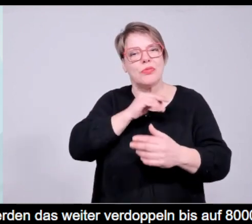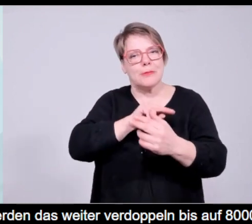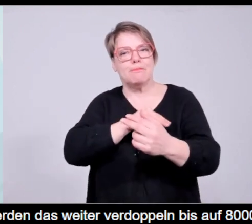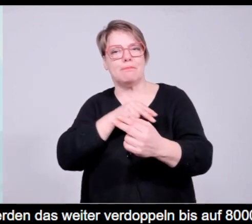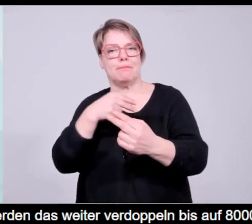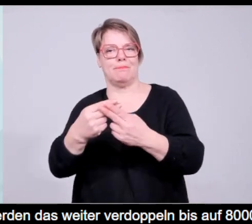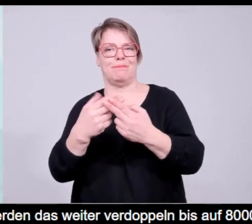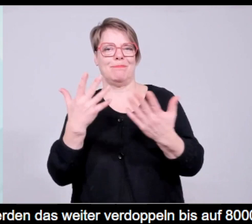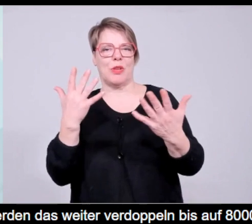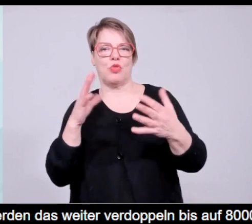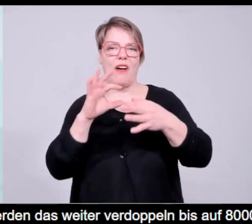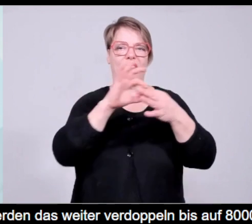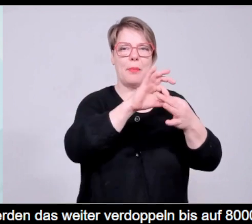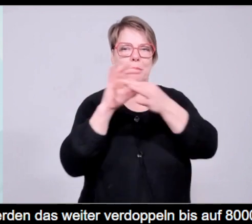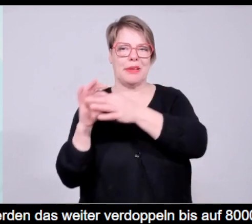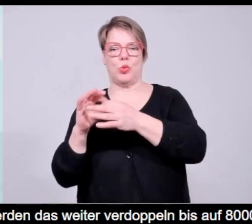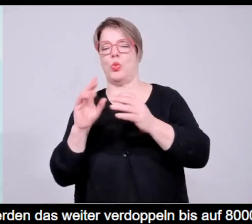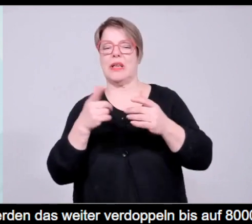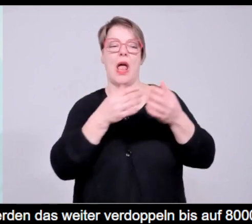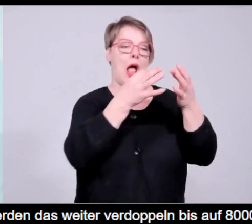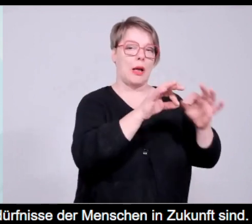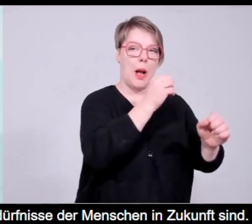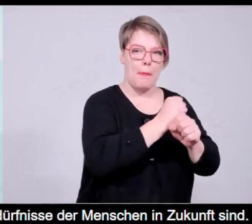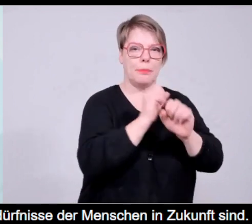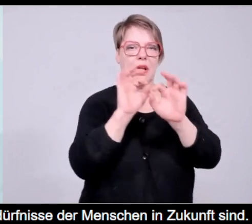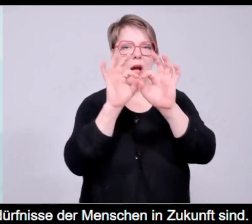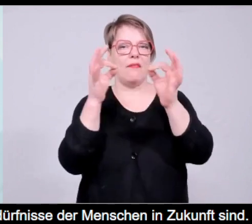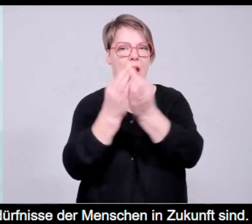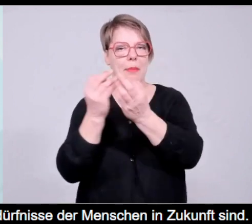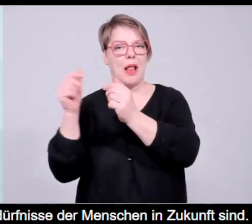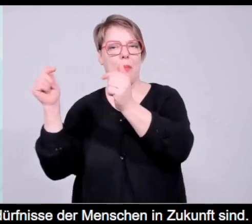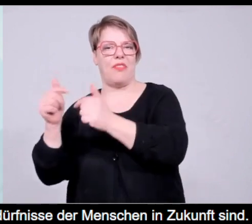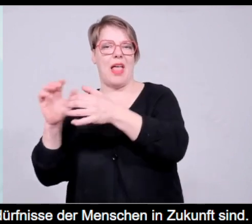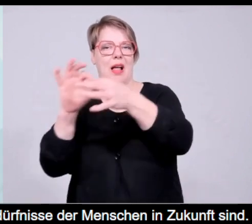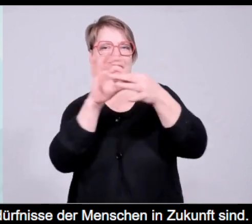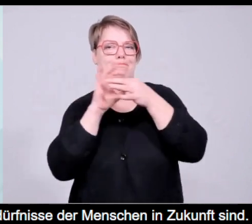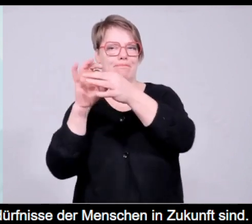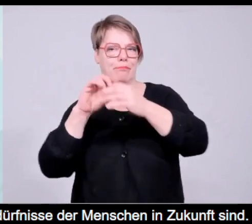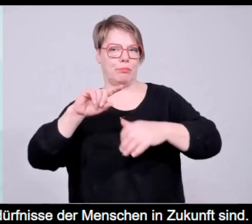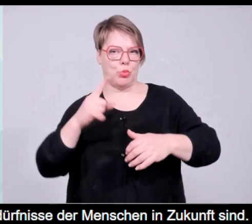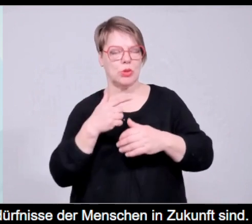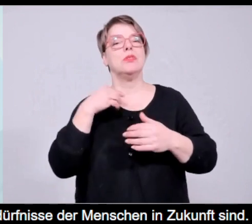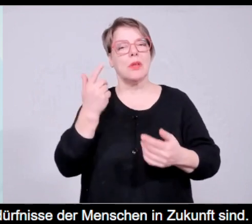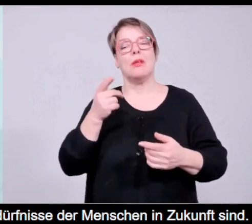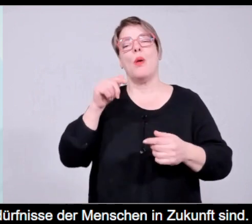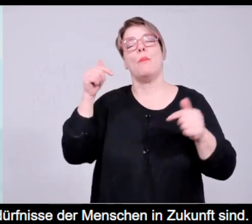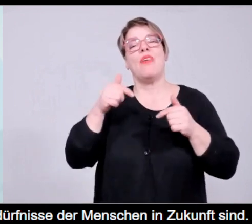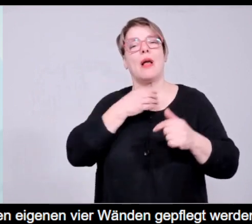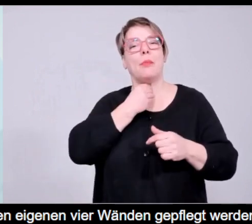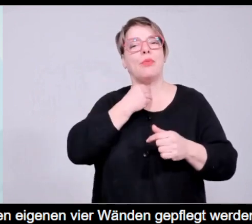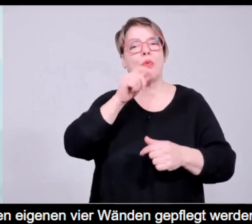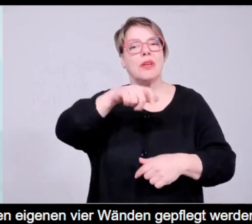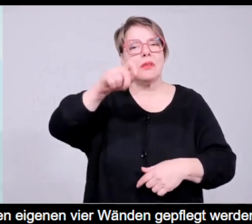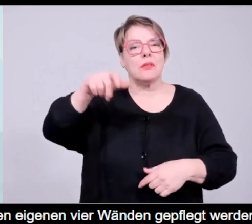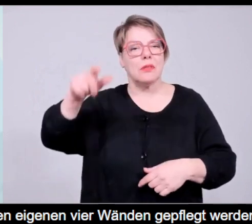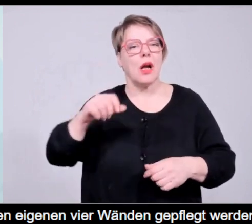Möglichkeit schaffen, dass die Menschen zu uns kommen, hier arbeiten können. Ich würde sagen, wir brauchen so etwas wie eine One-Stop-Agentur, alles aus einer